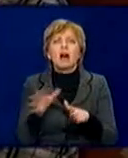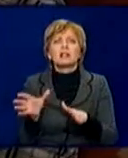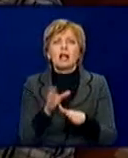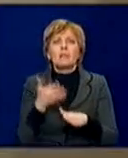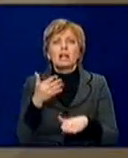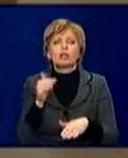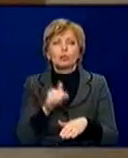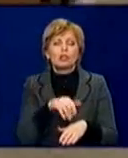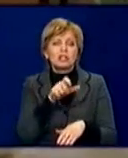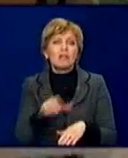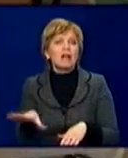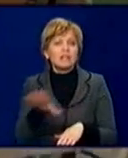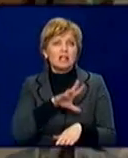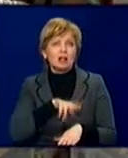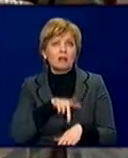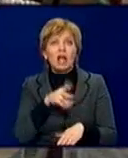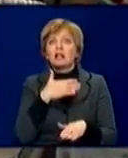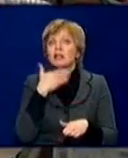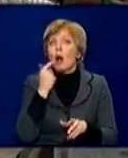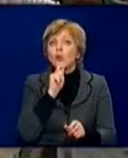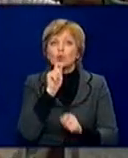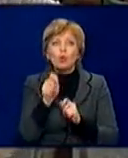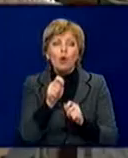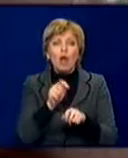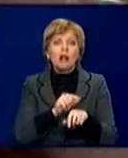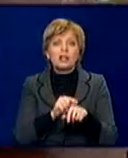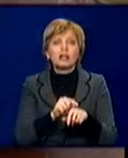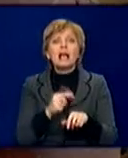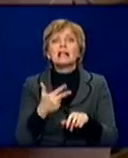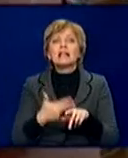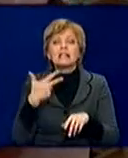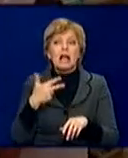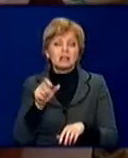5000 cilvēku visā Latvijā, jo tik daudz donoru asinis ziedo vismaz 3 reizes gadā.